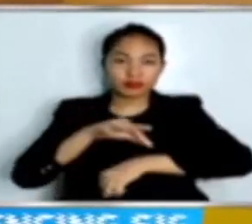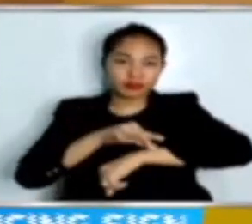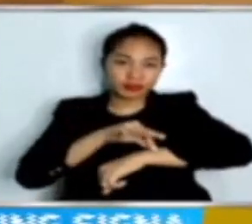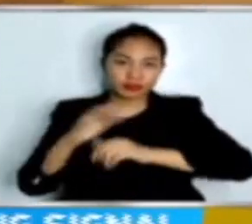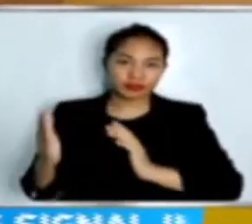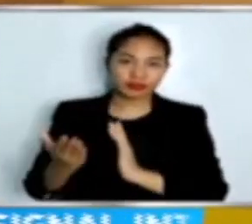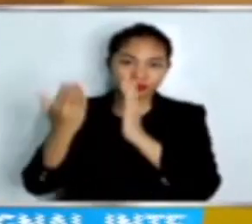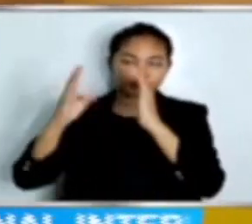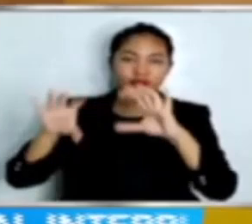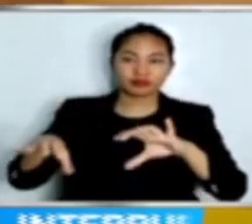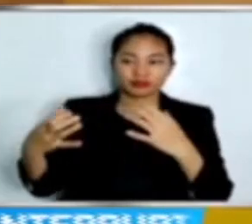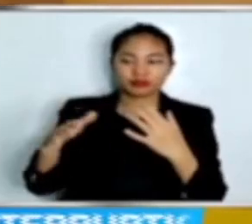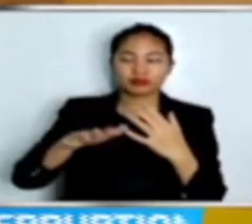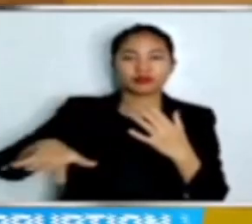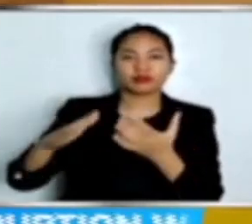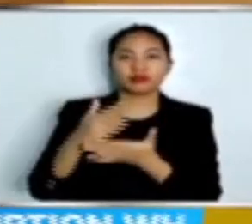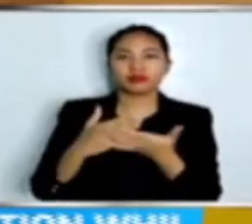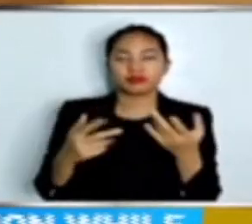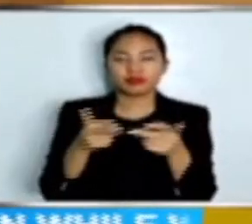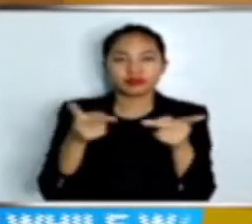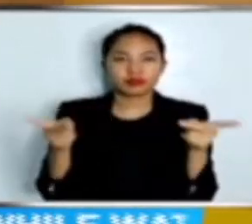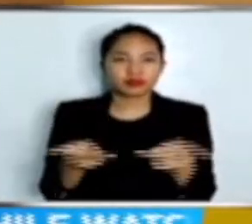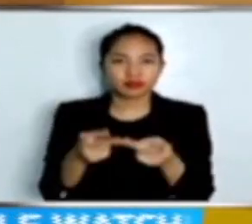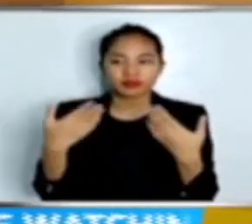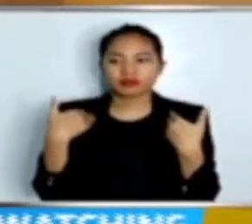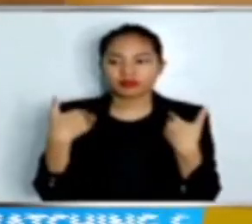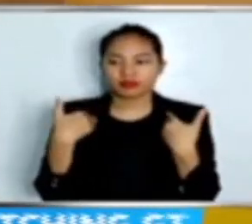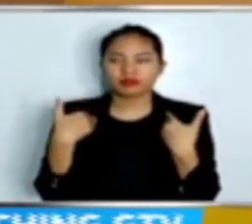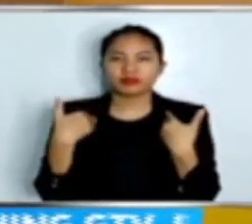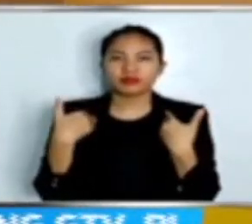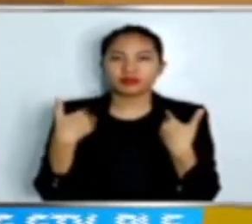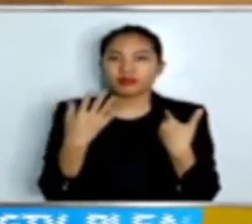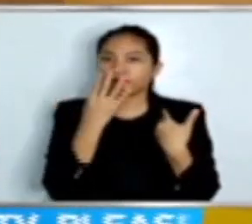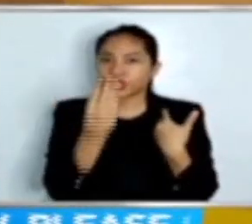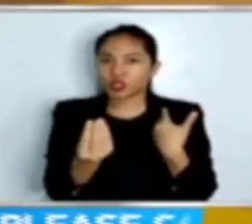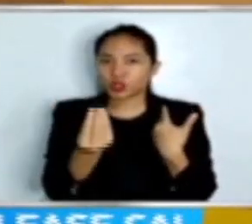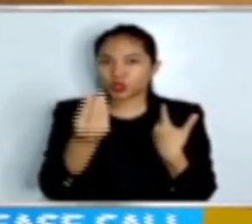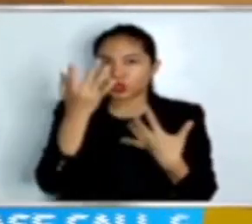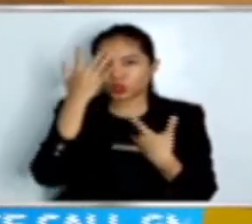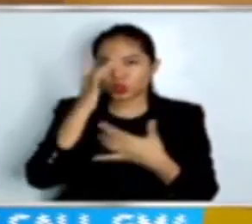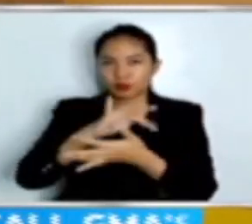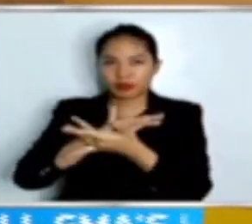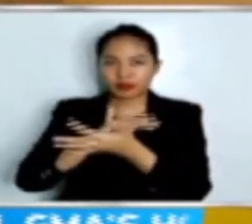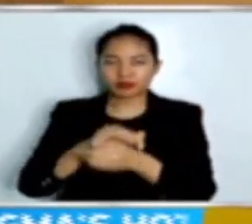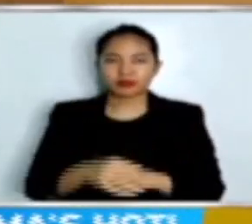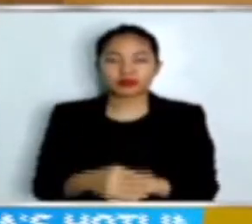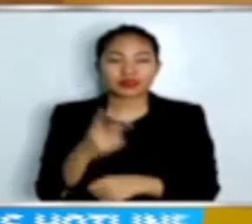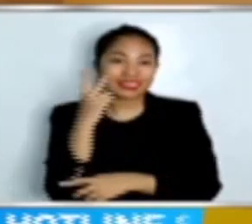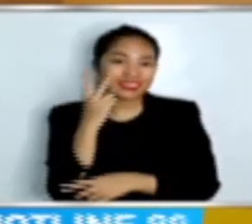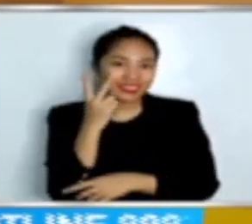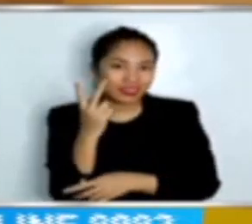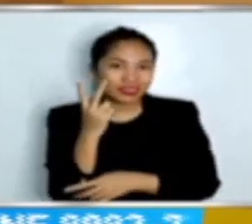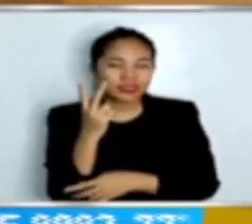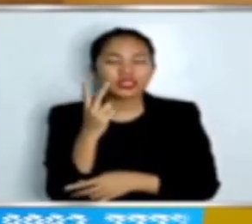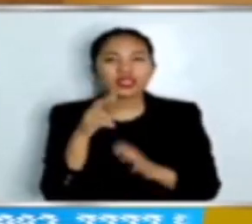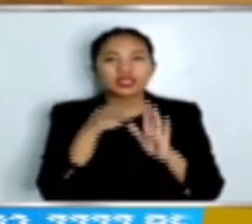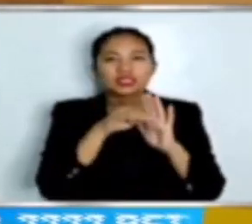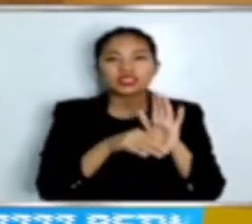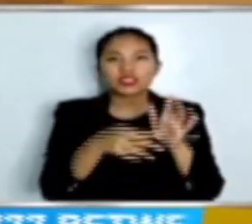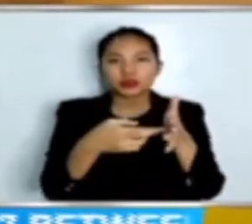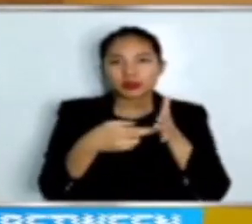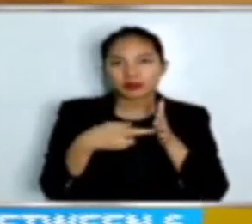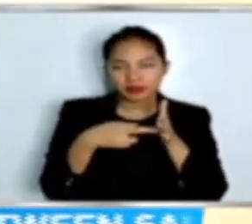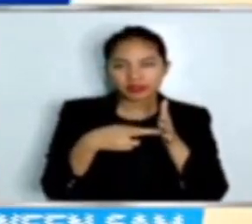COVID. Isa po sa mga pangunahing isyong tinitingnan ang COVID vaccination ng mga sasaling guro at estudyante. Balitang hatid ni